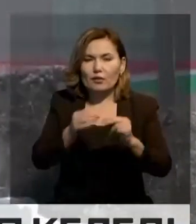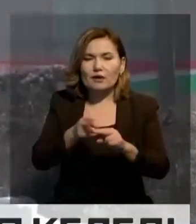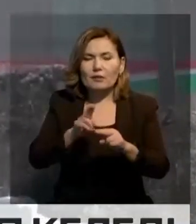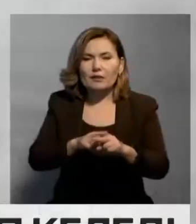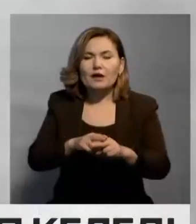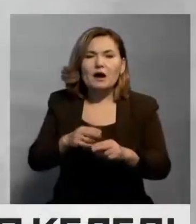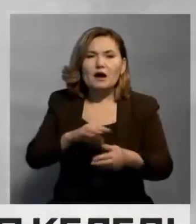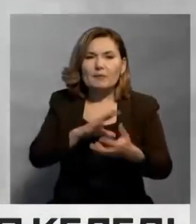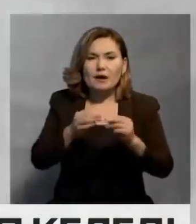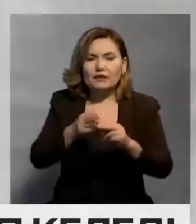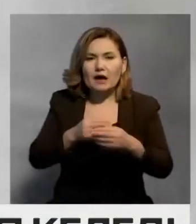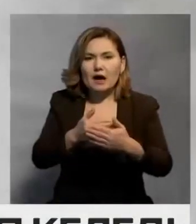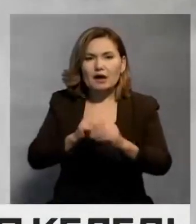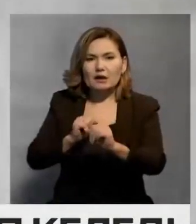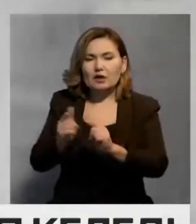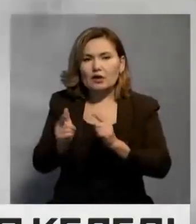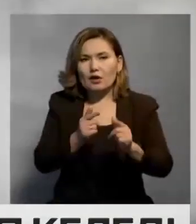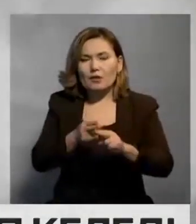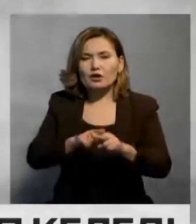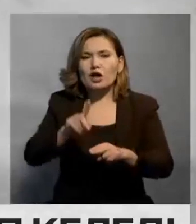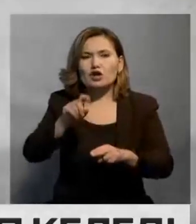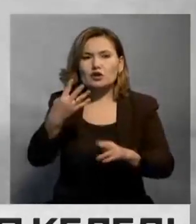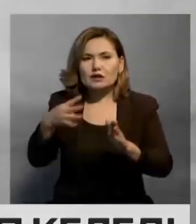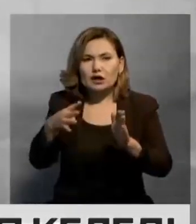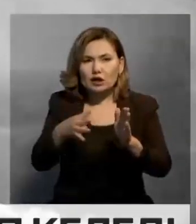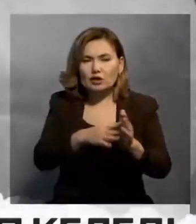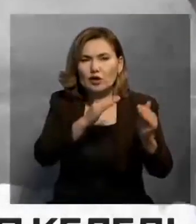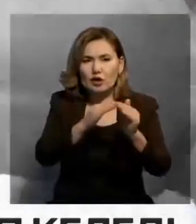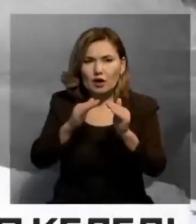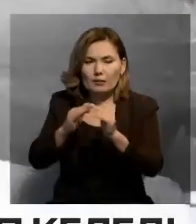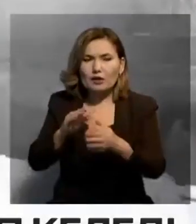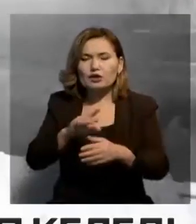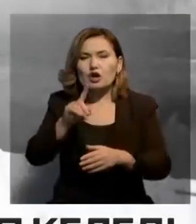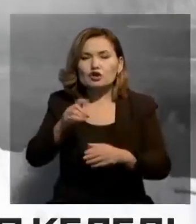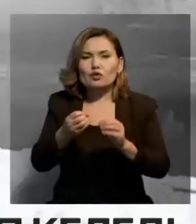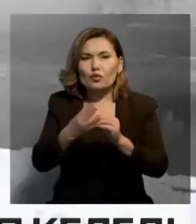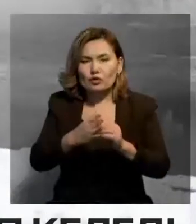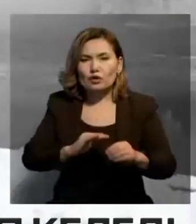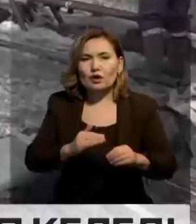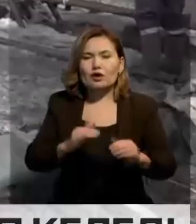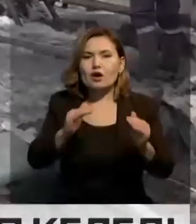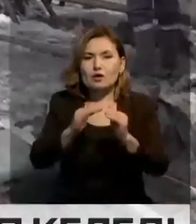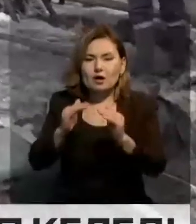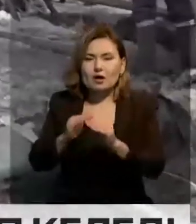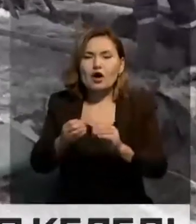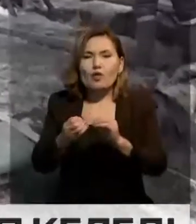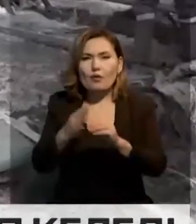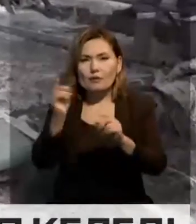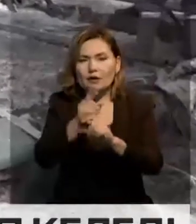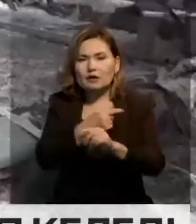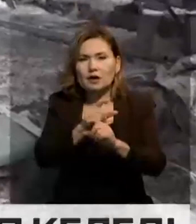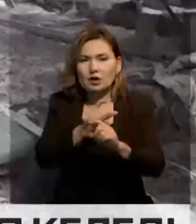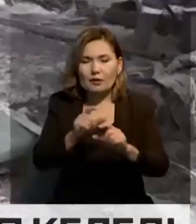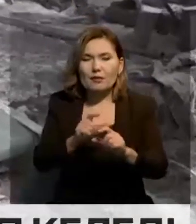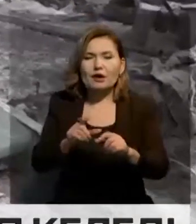Жүйені қатырып алудың алдын алу мақсатында 149 көп қабатты үйді, 114 жекеменшік үйді, 15 әлеуметтік нысанды